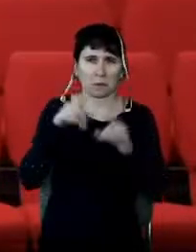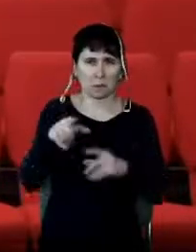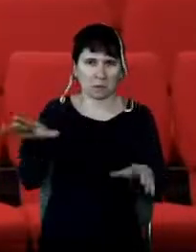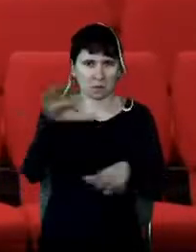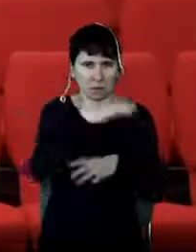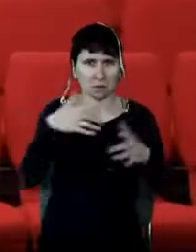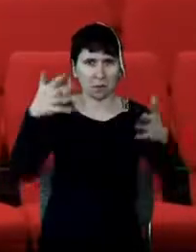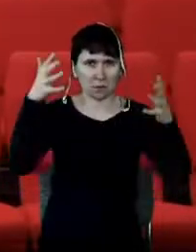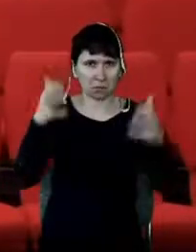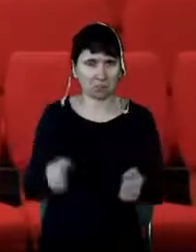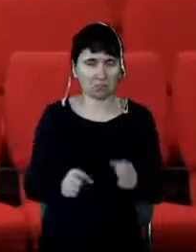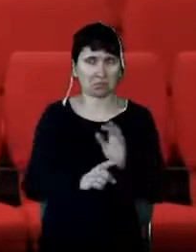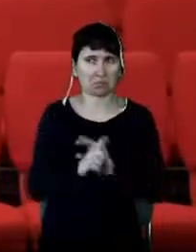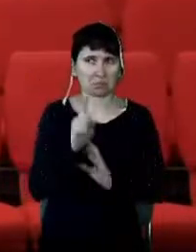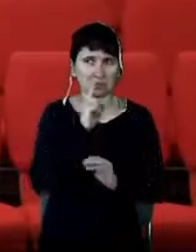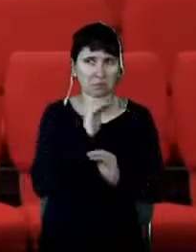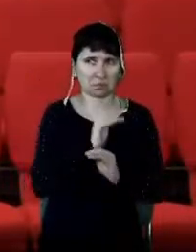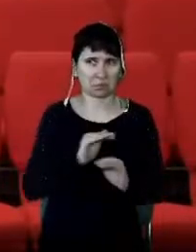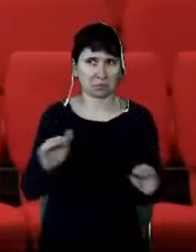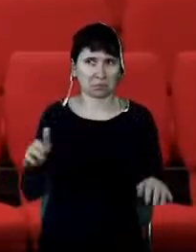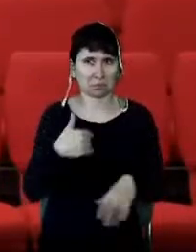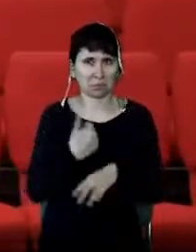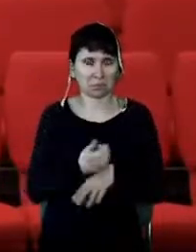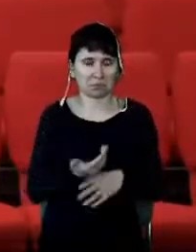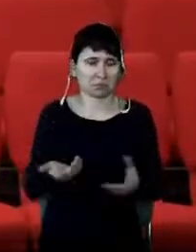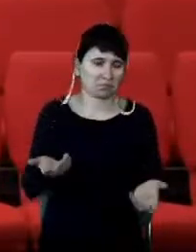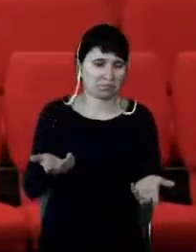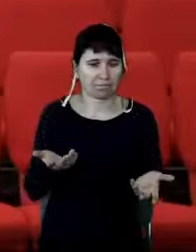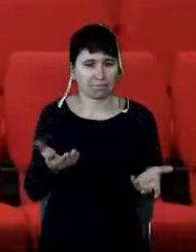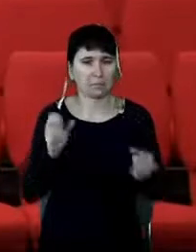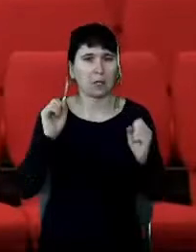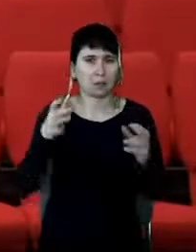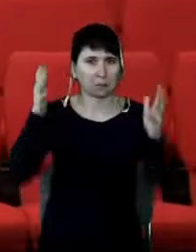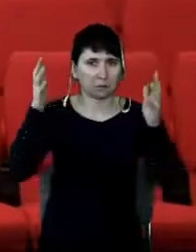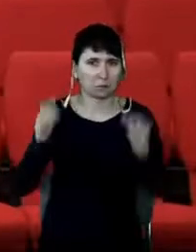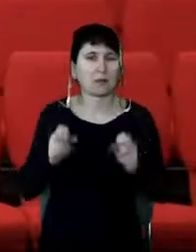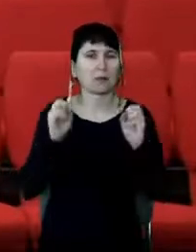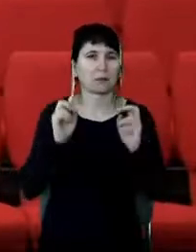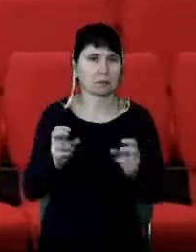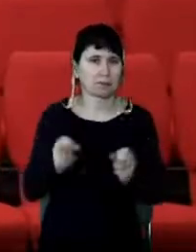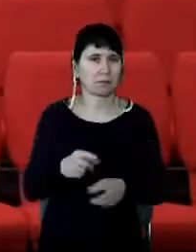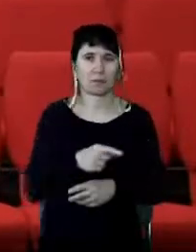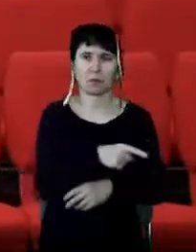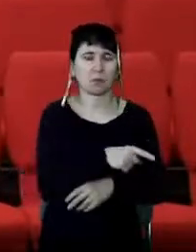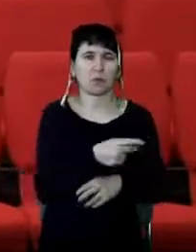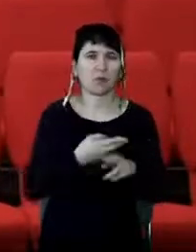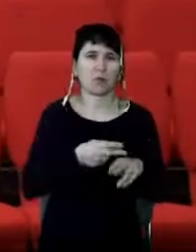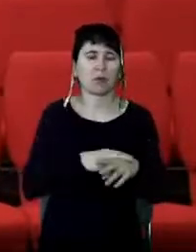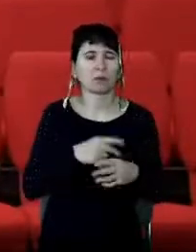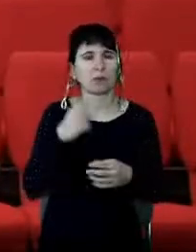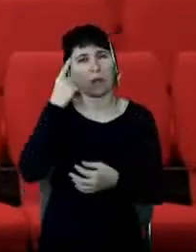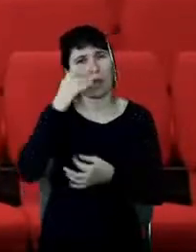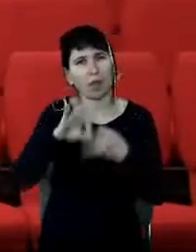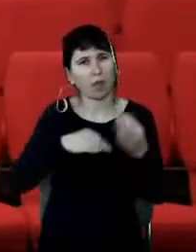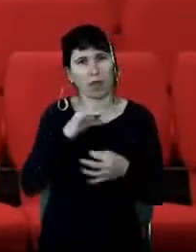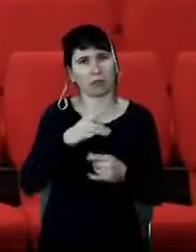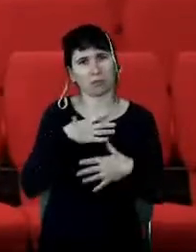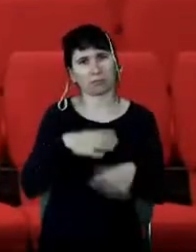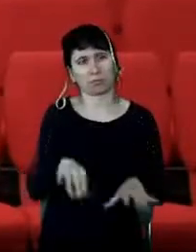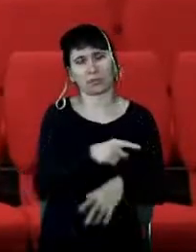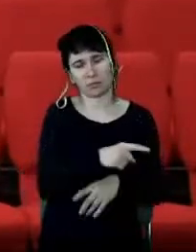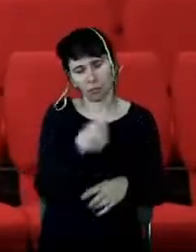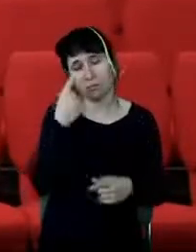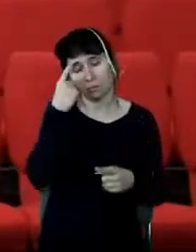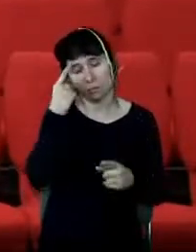воно впаде? Просто спочатку мовчати, а потім кричати. Як же воно впаде? Але це стратегія Божа. І вона